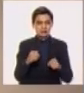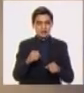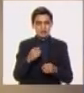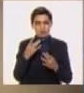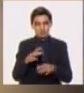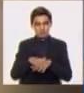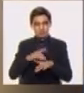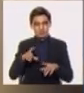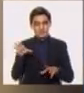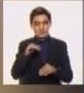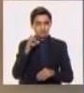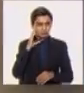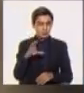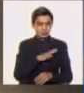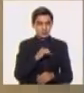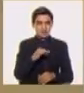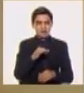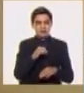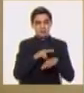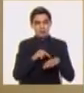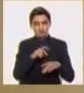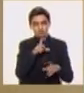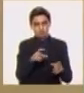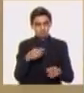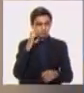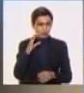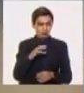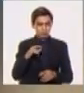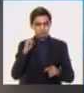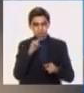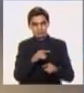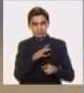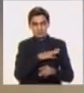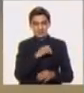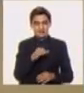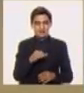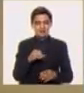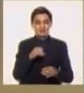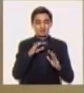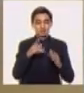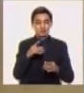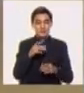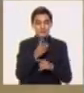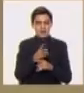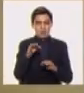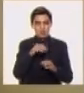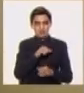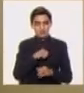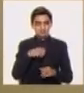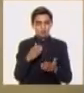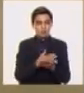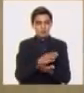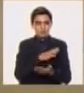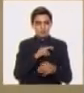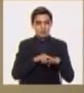Бұған көнбеген адамдар тәртіп сақшыларына сес көрсетіп, айтылған ескертулерге құлақ аспаған, ол сәтті видео авторлары өшіріп тастаған